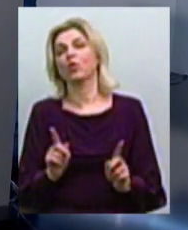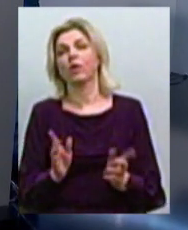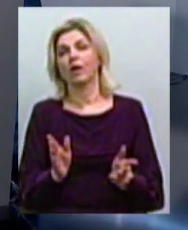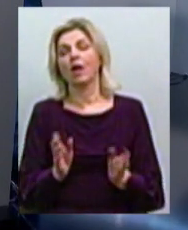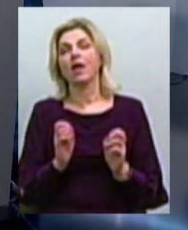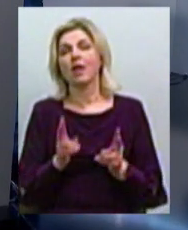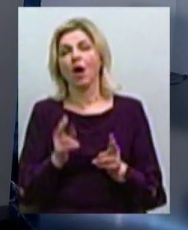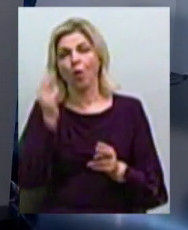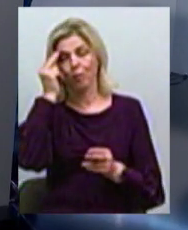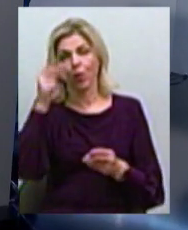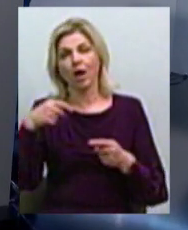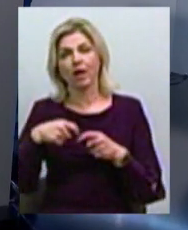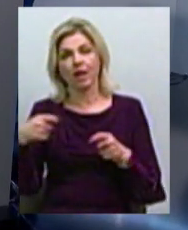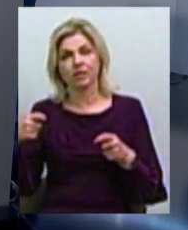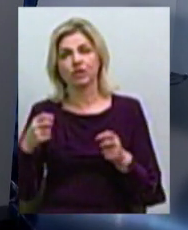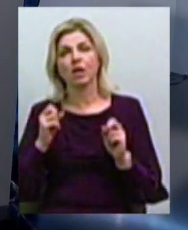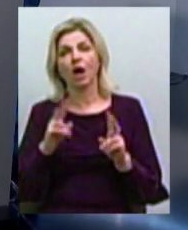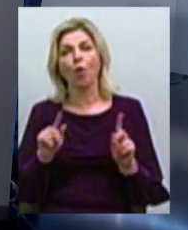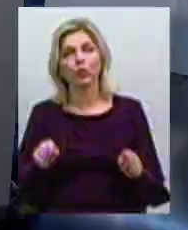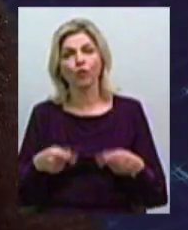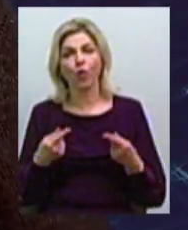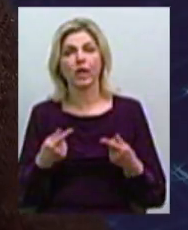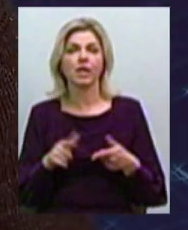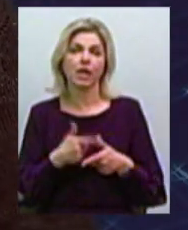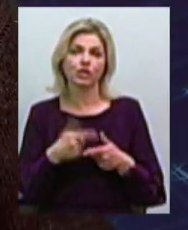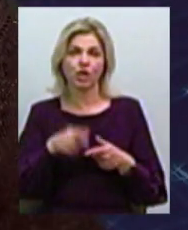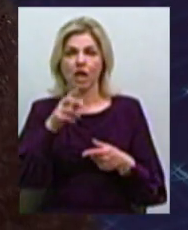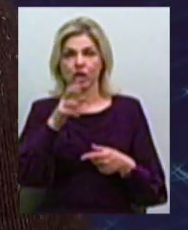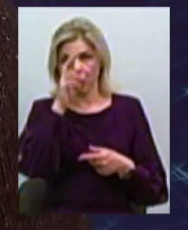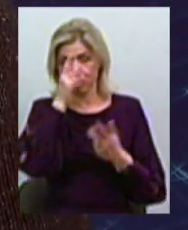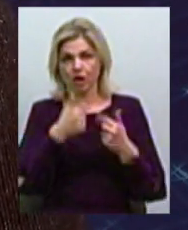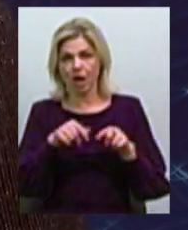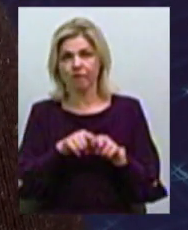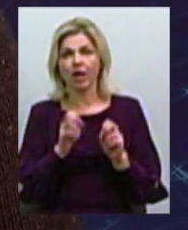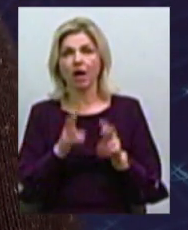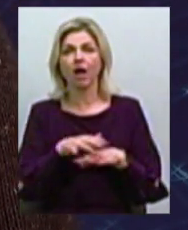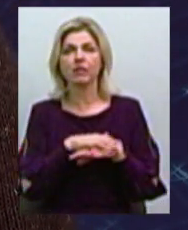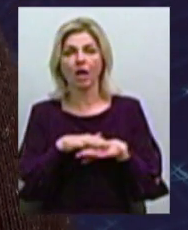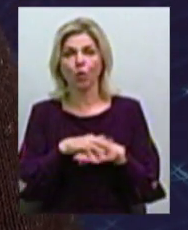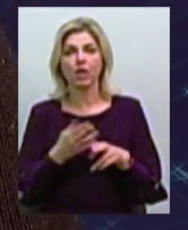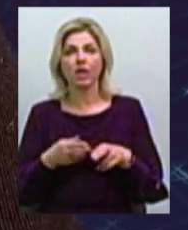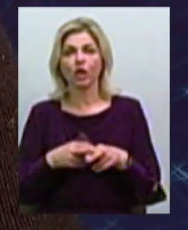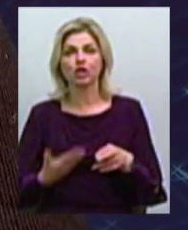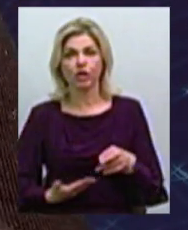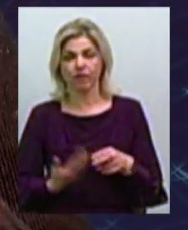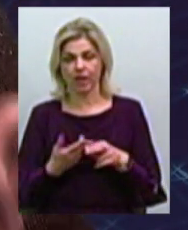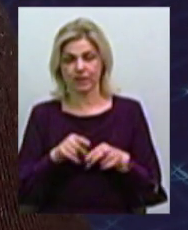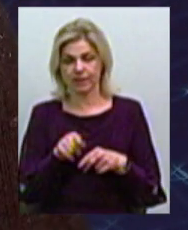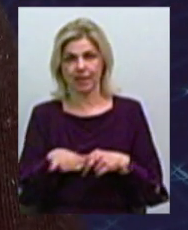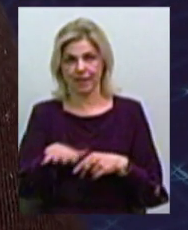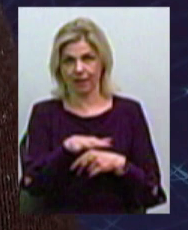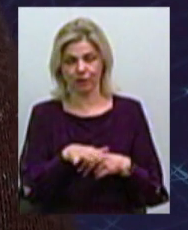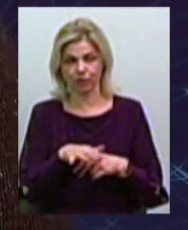як бюрократичне якесь утворення, чи держава як народ, який живе на оцій конкретній території? Ну, це таке